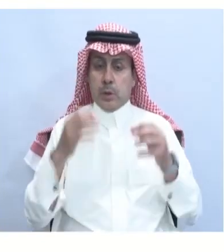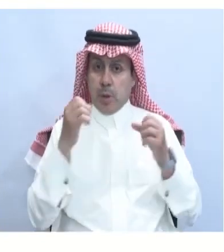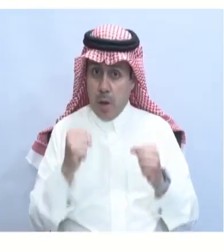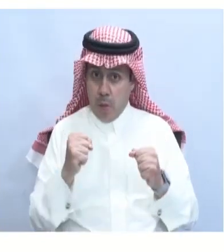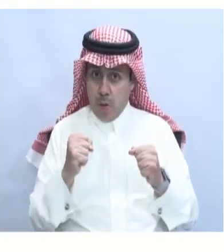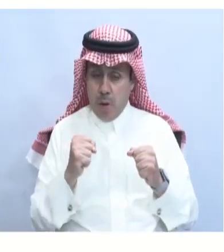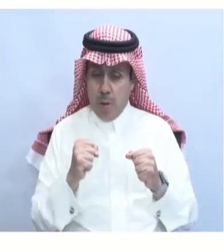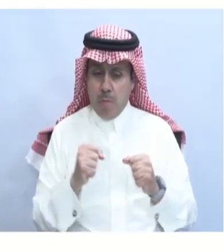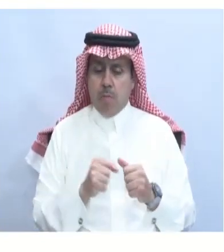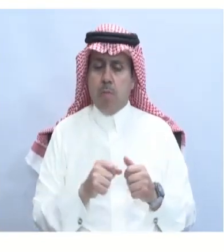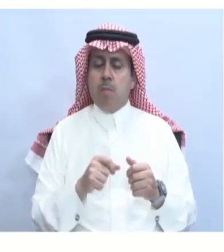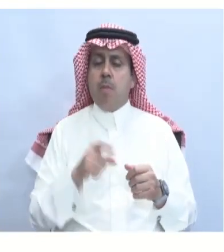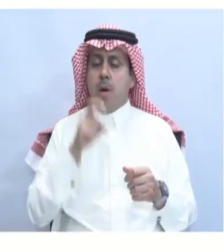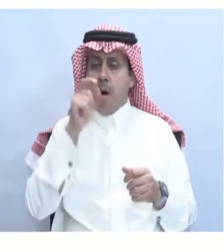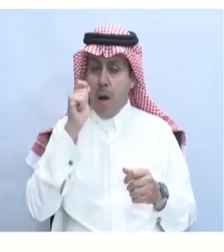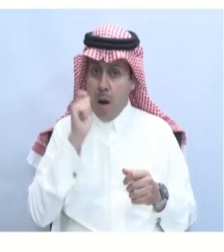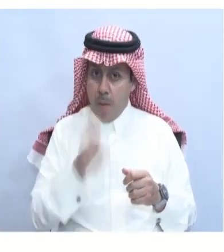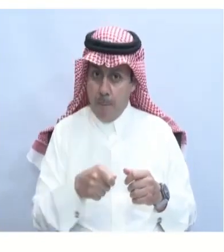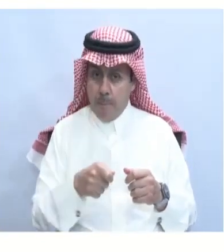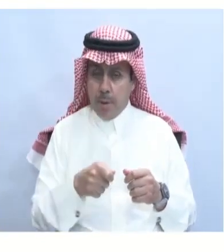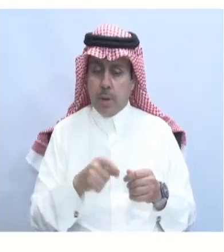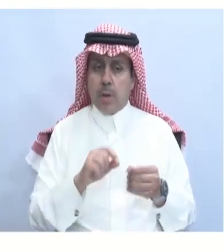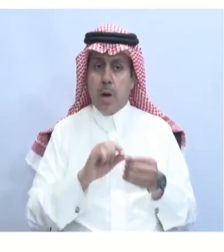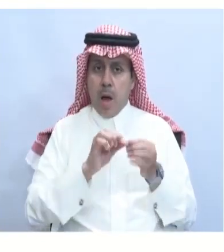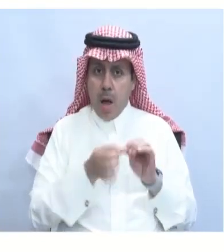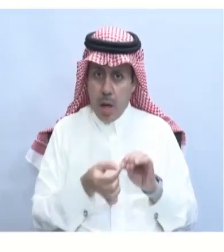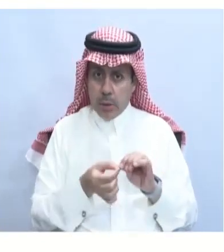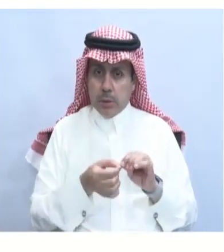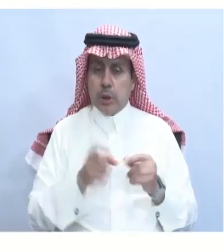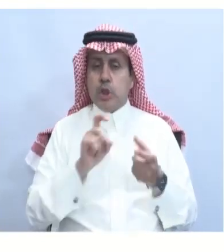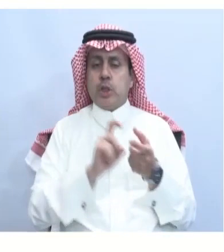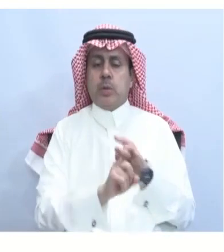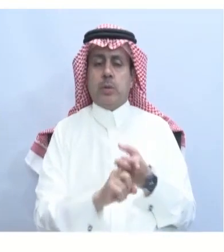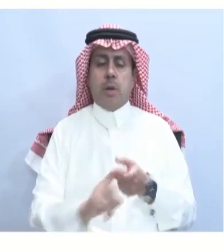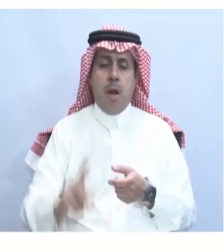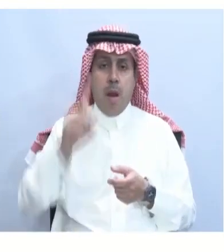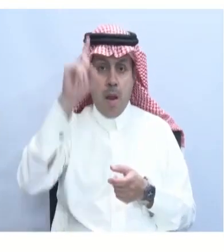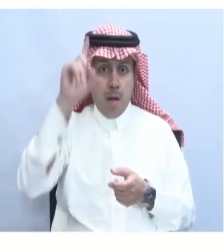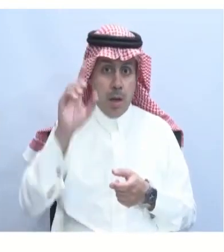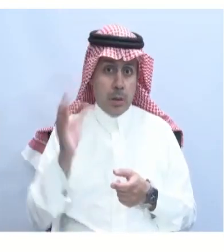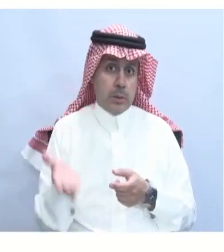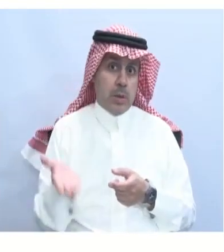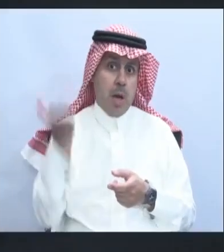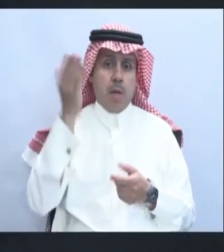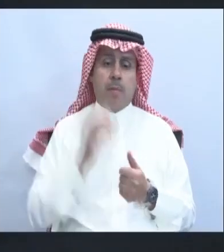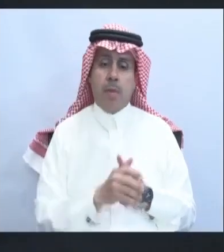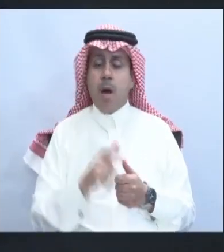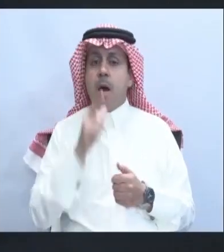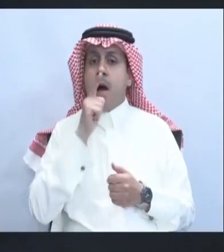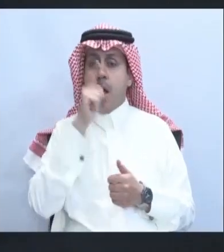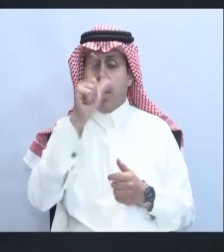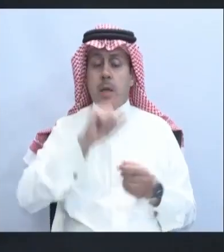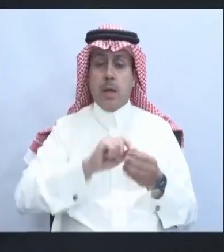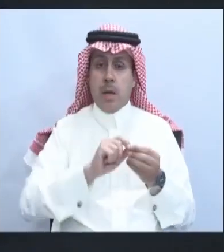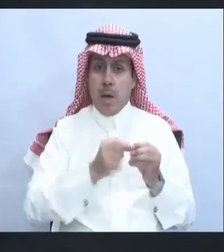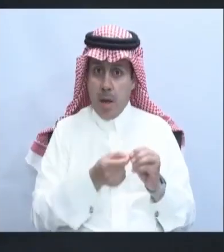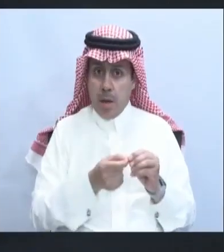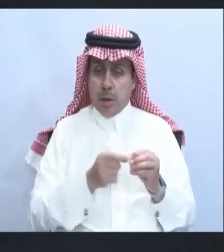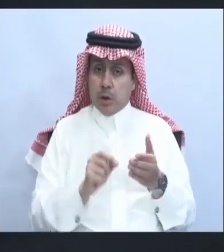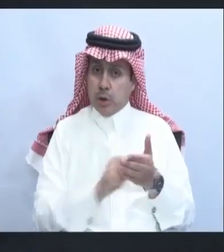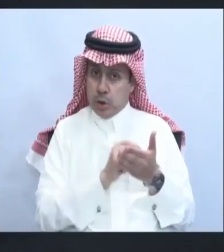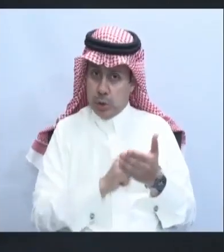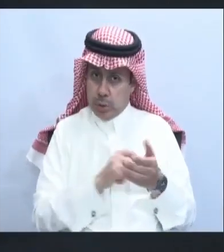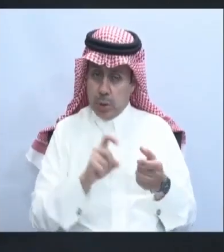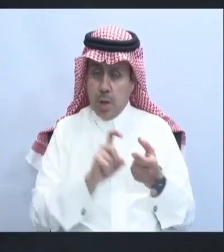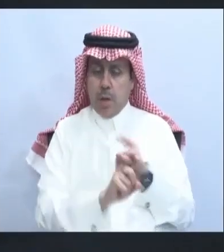امر عقد النكاح تعلمون ايها الطلاب والطالبات ان الله تعالى قال عن عقد النكاح واخذنا